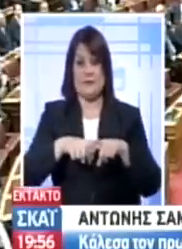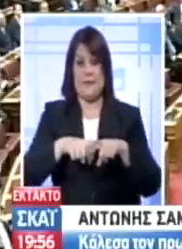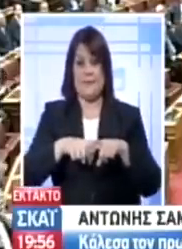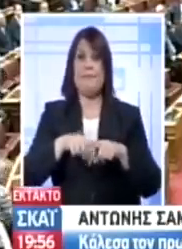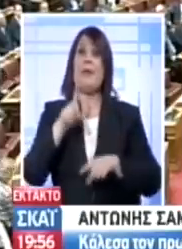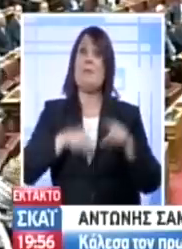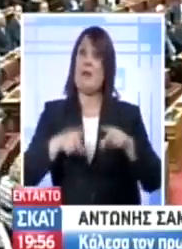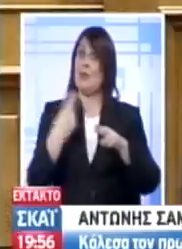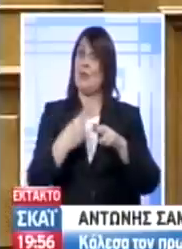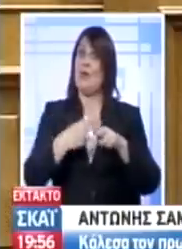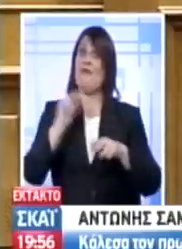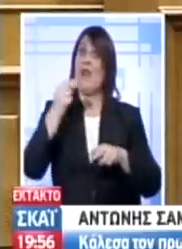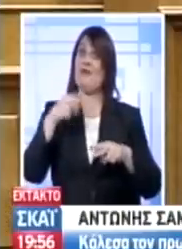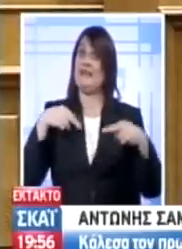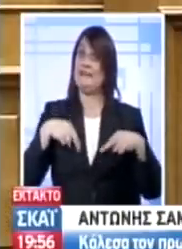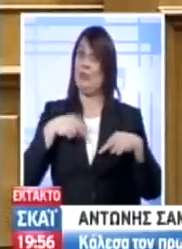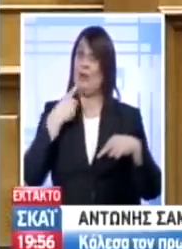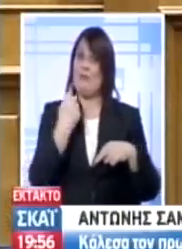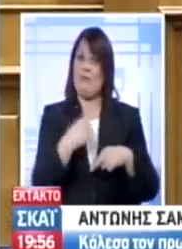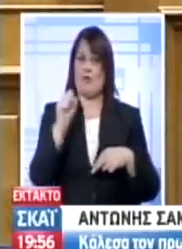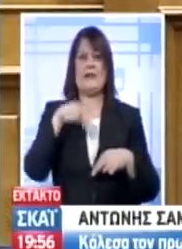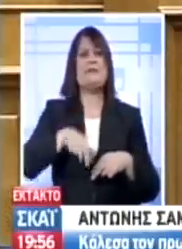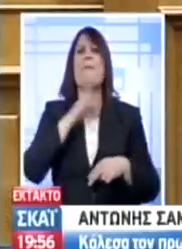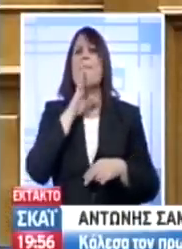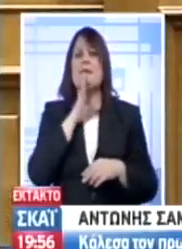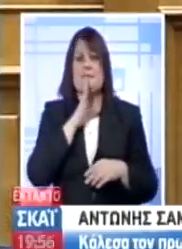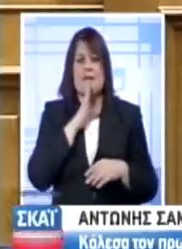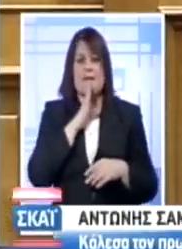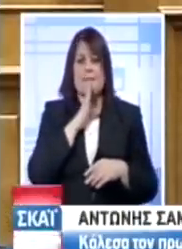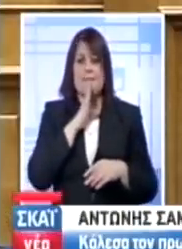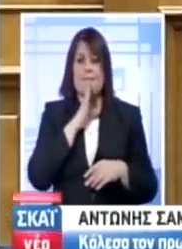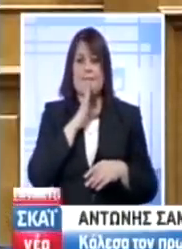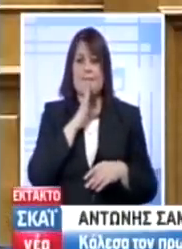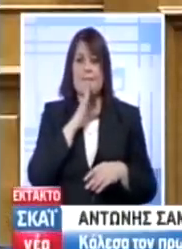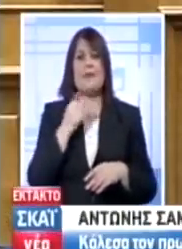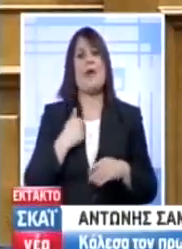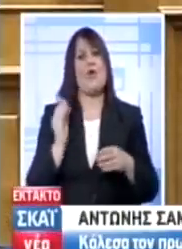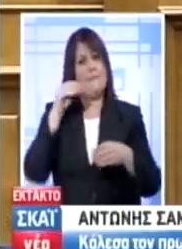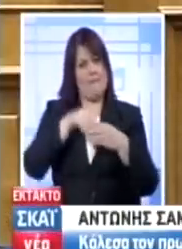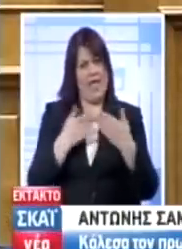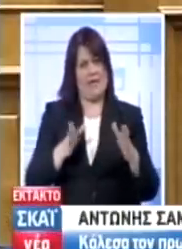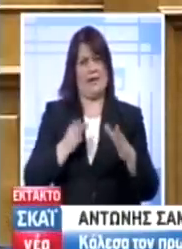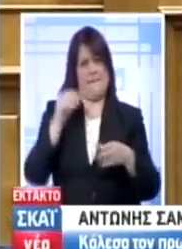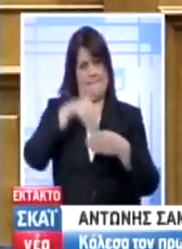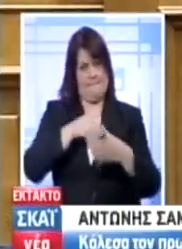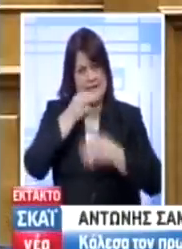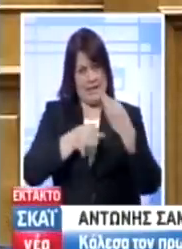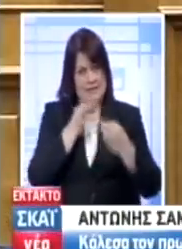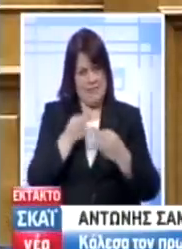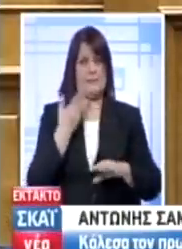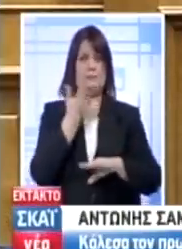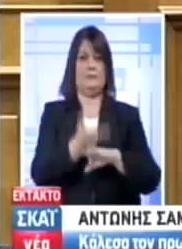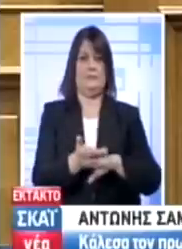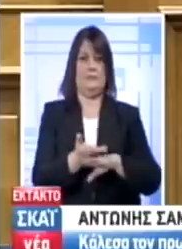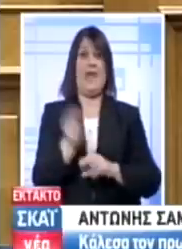ηγετικά στελέχη του κόμματός του. Σήμερα το μεσημέρι, με δημόσια παρέμβασή μου, ζήτησα να αποσυρθεί η